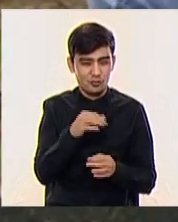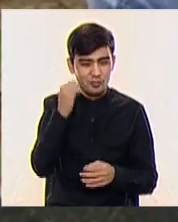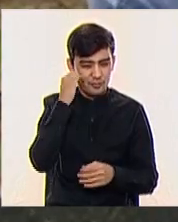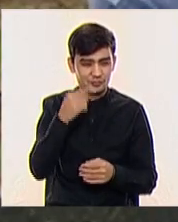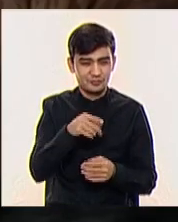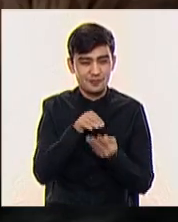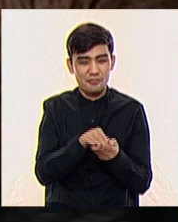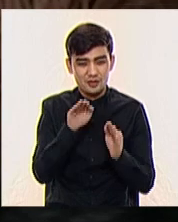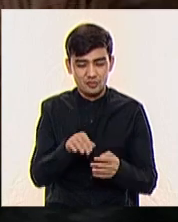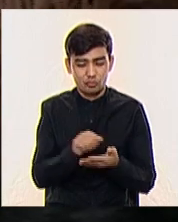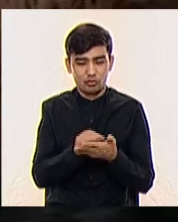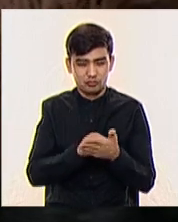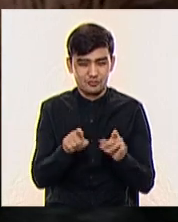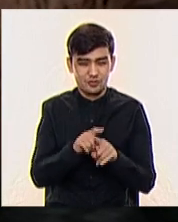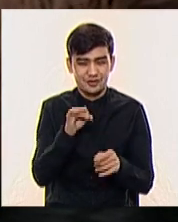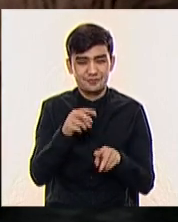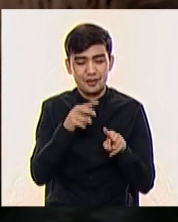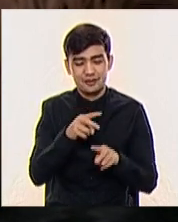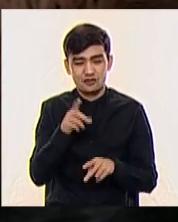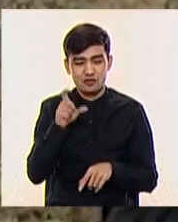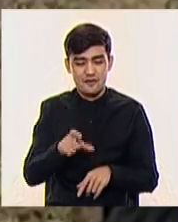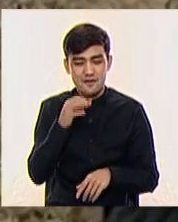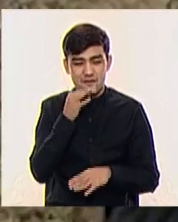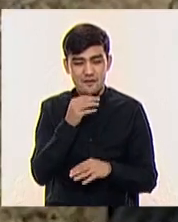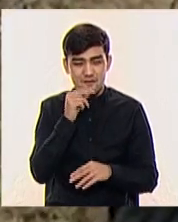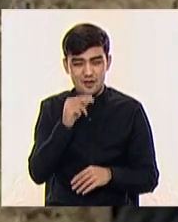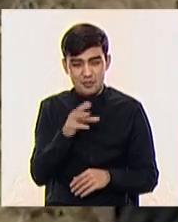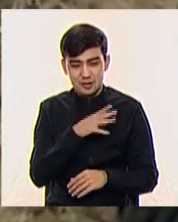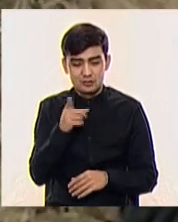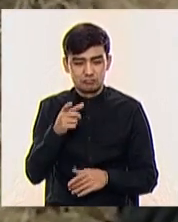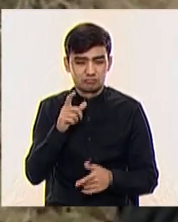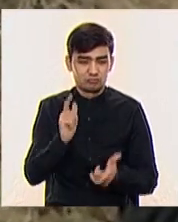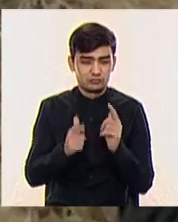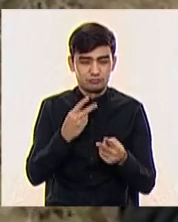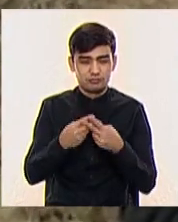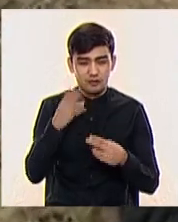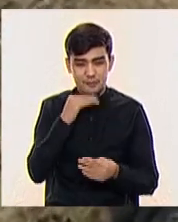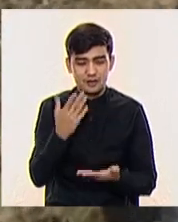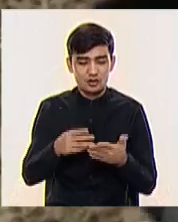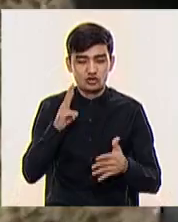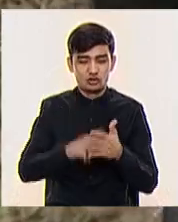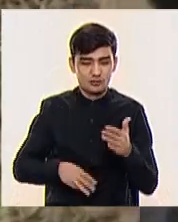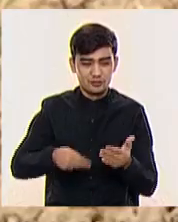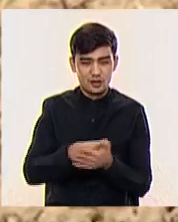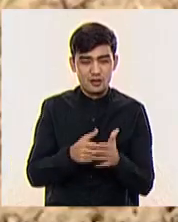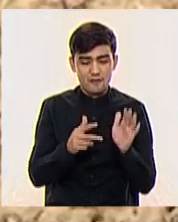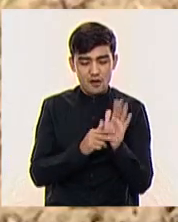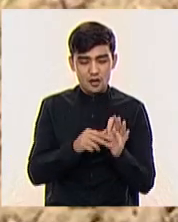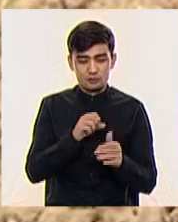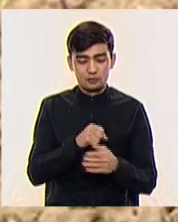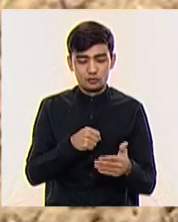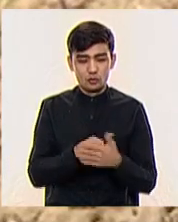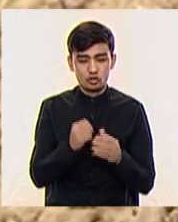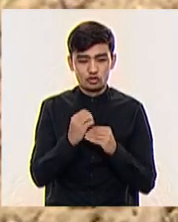их захоронения». Если смотрителя признают виновным, он может получить реальный тюремный срок или выплатить штраф от 8 до